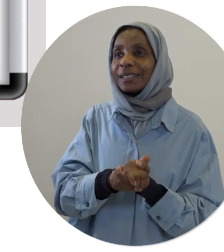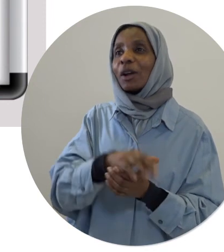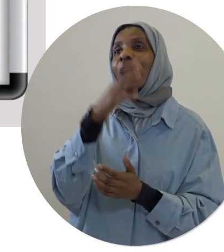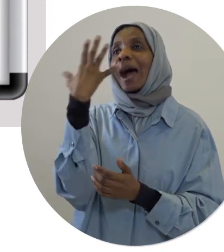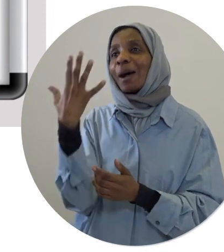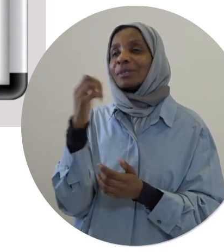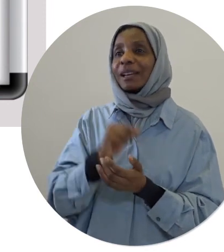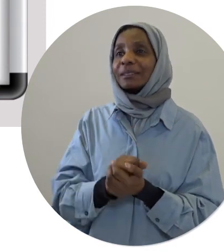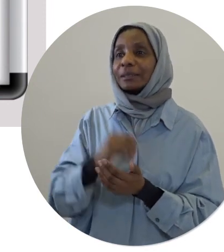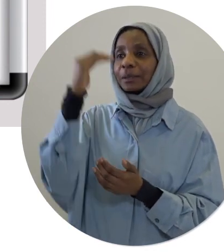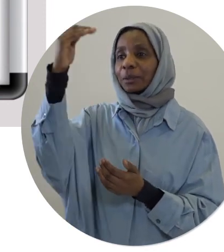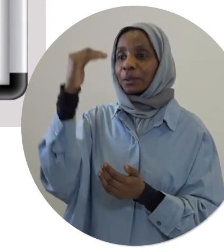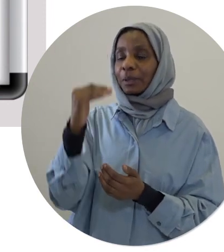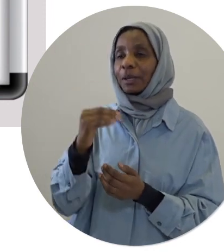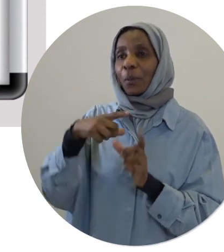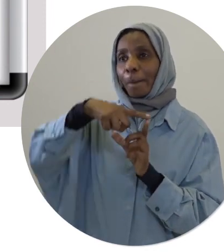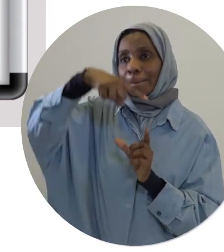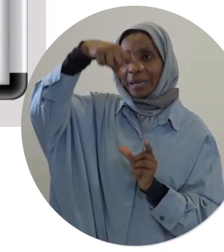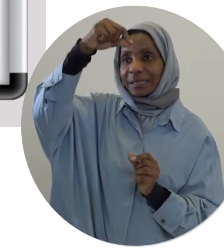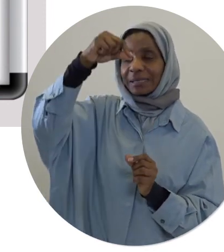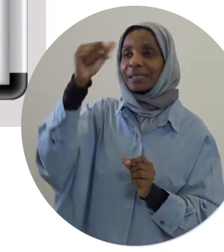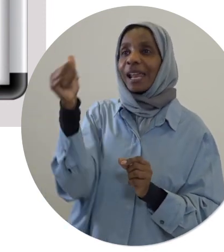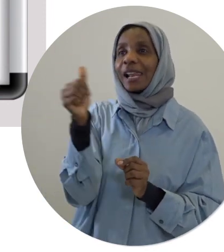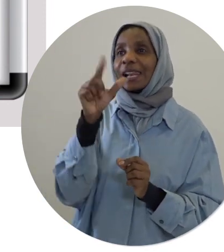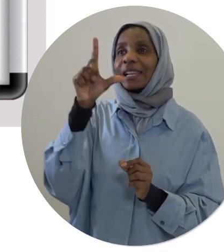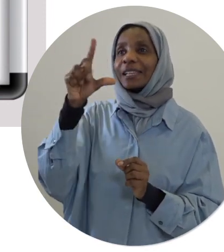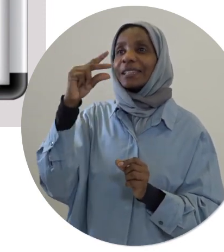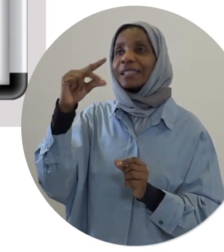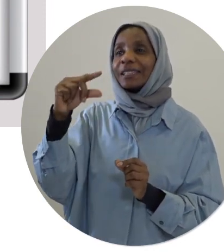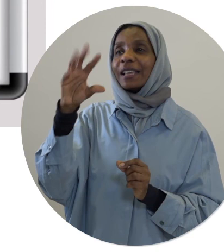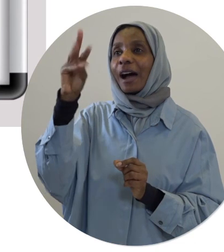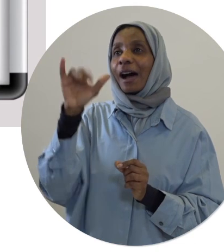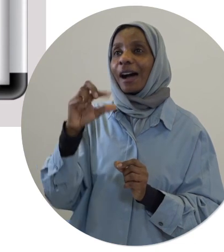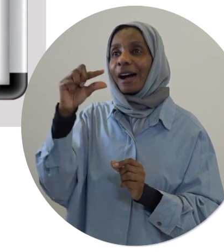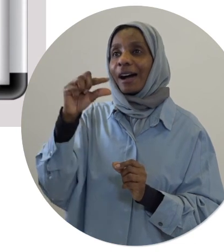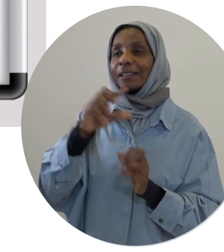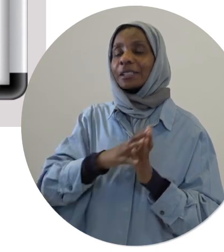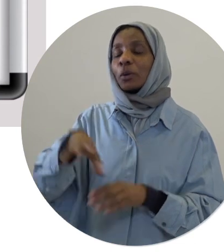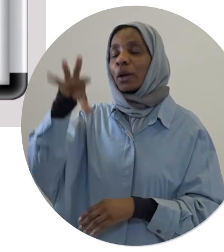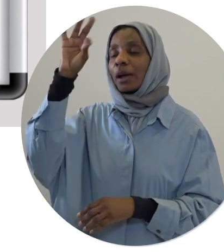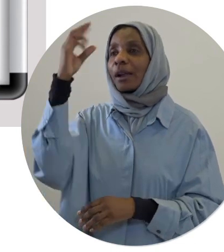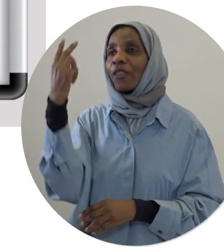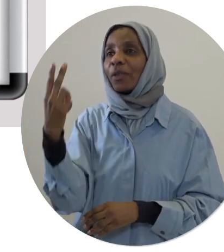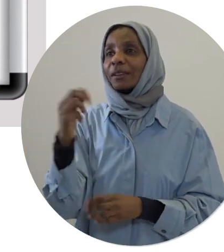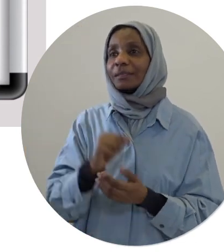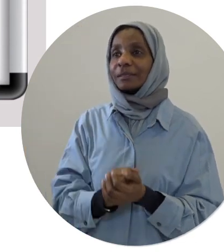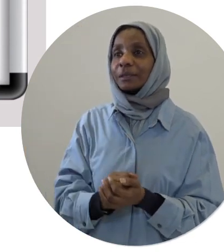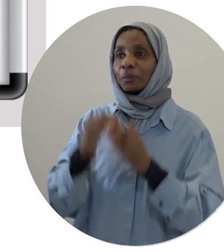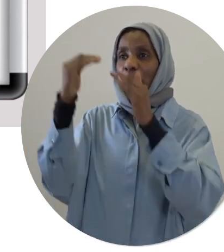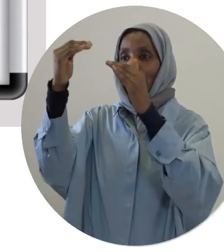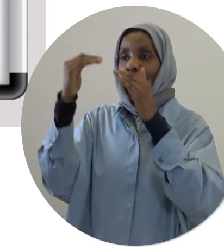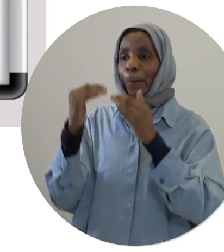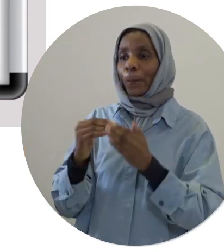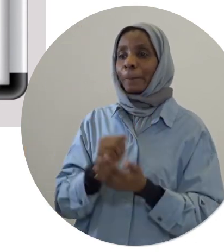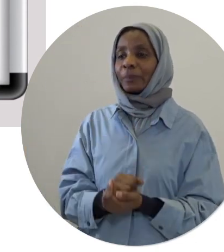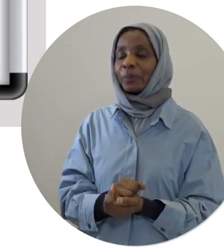الكربوكسيلي المقابل، حمض الأسيتيك، رقم 5. البنزلدهيد سيتأكسد إلى حمض البنزويك وهو الاختيار